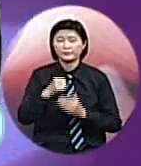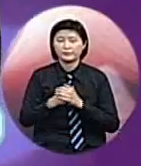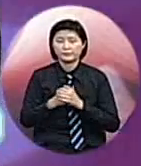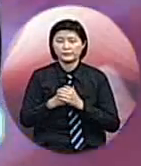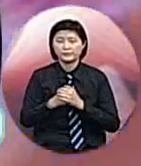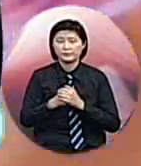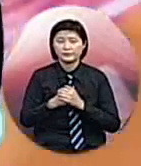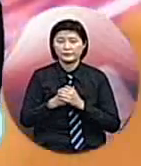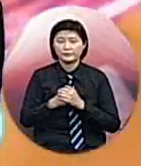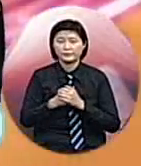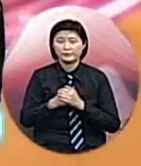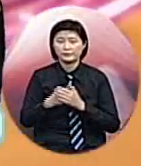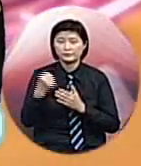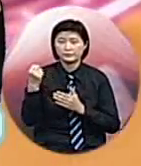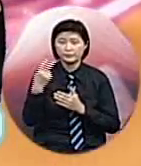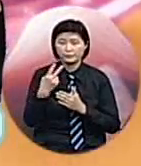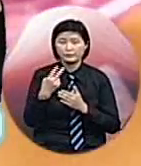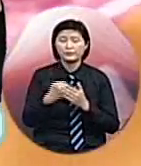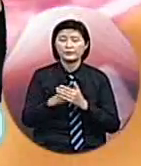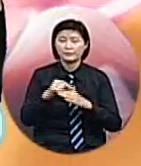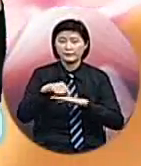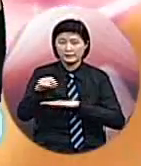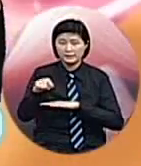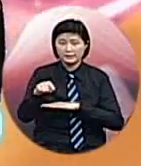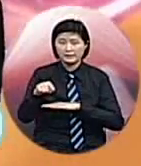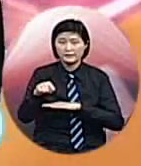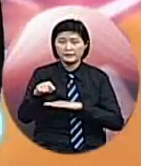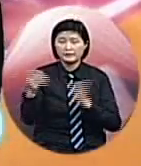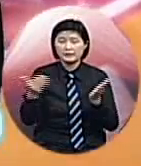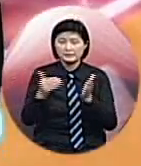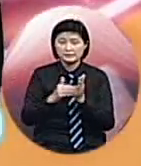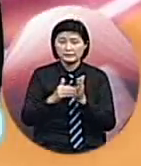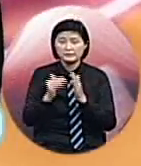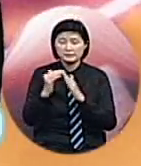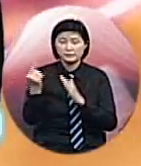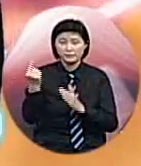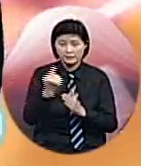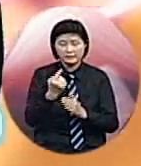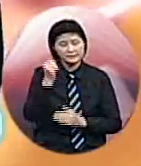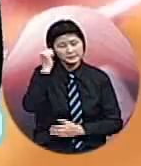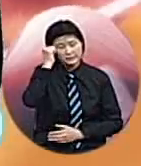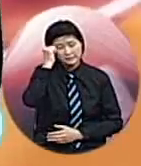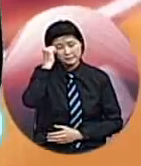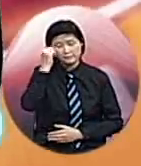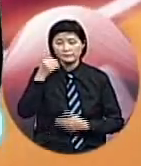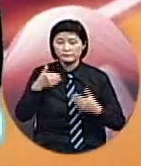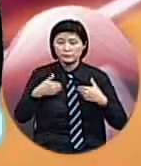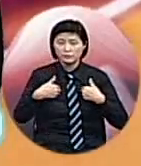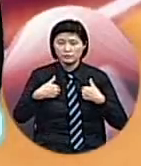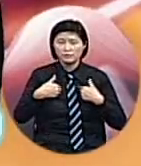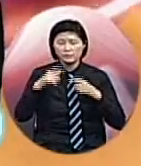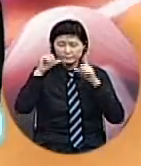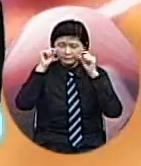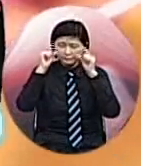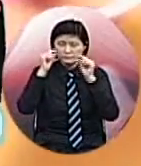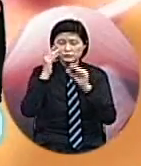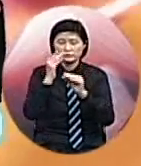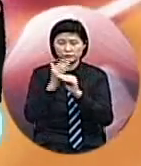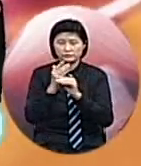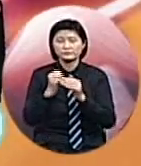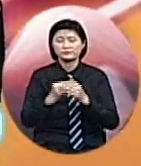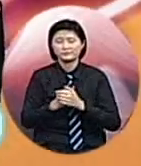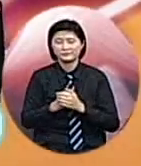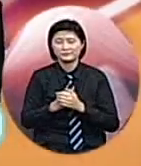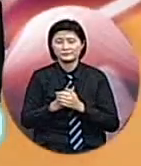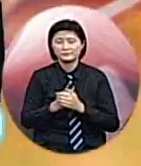또 일단 나와서 잠을 자야 되는데 아무래도 네. 낮이다 보니까 잠을 못 자고 네. 그런 점이 조금 애로점이